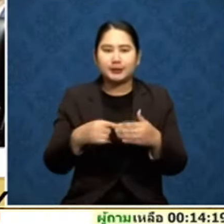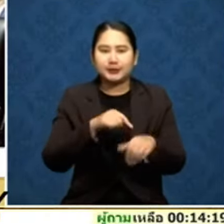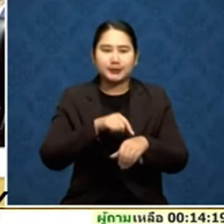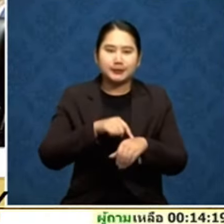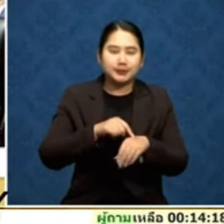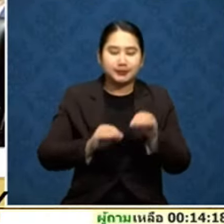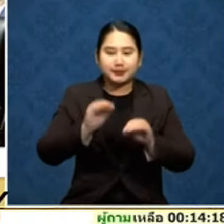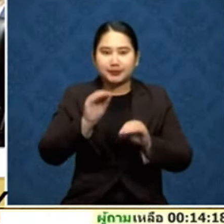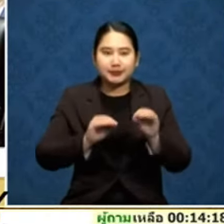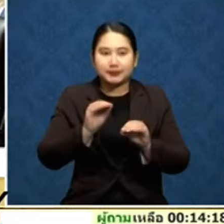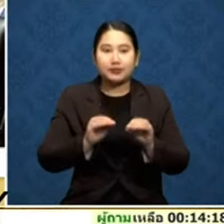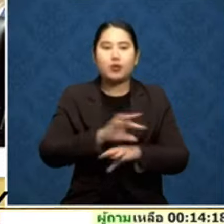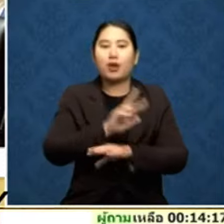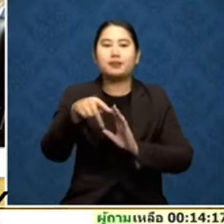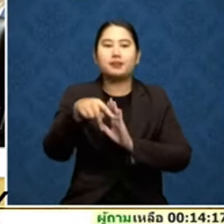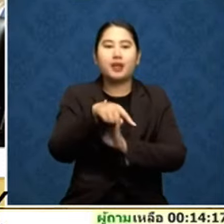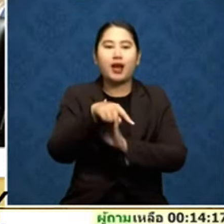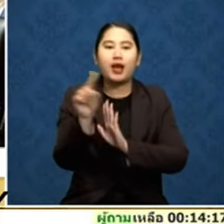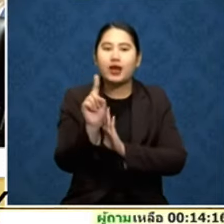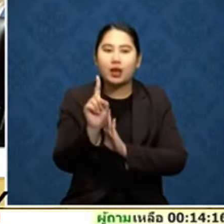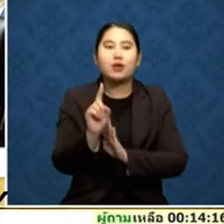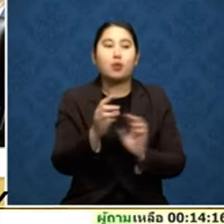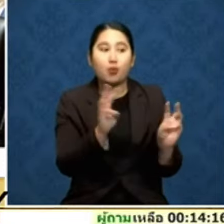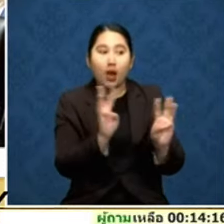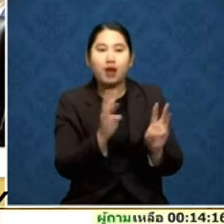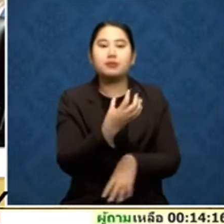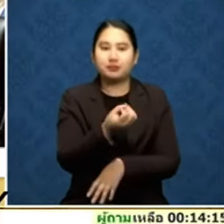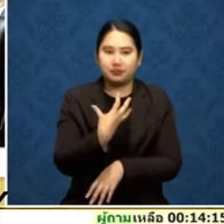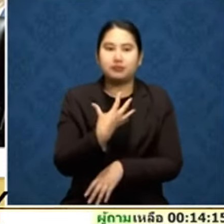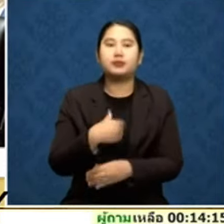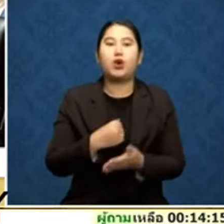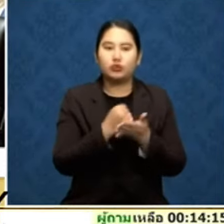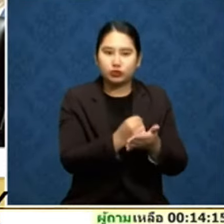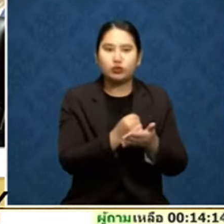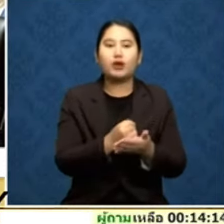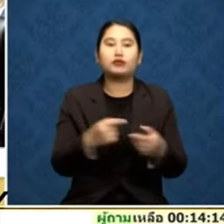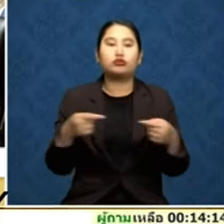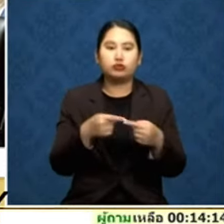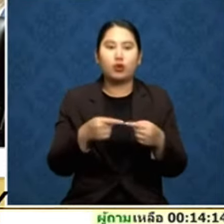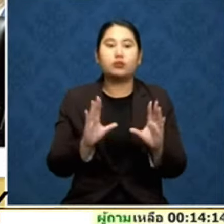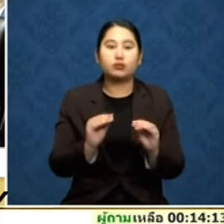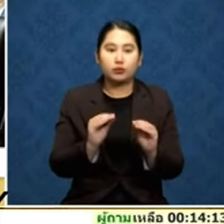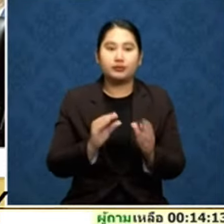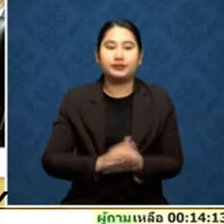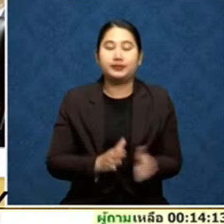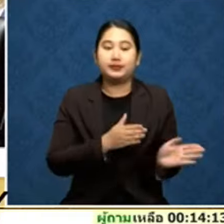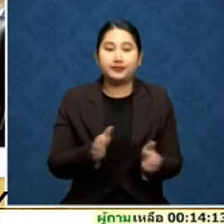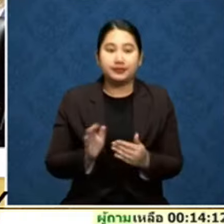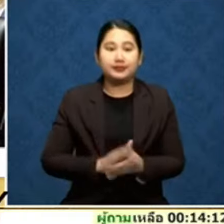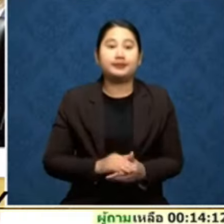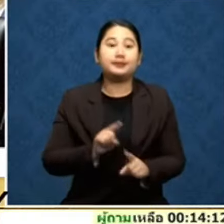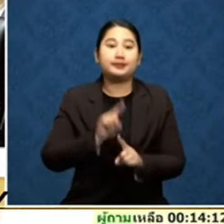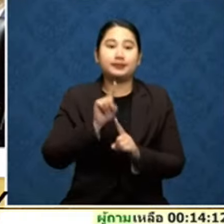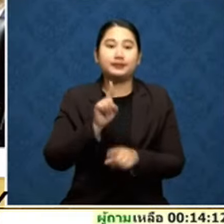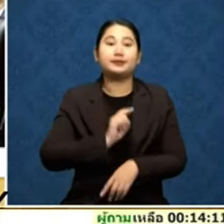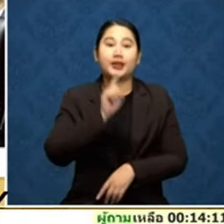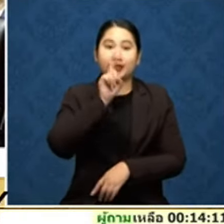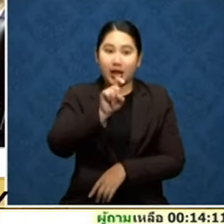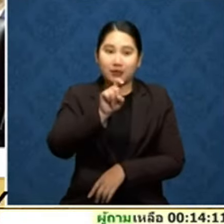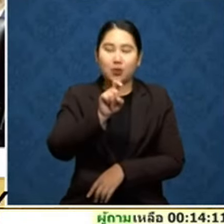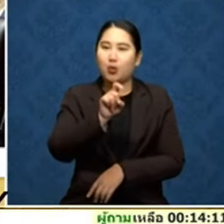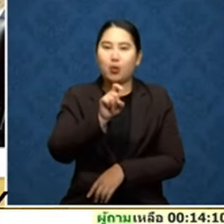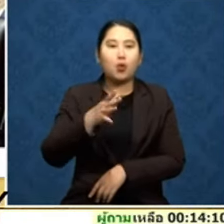านว่างพฤหัสไหนแจ้งเรามาได้เลยเราพร้อมที่จะอำนวยความสะดวกค่ะคำถามแรกค่ะเป็นคำถามที่ฮอตมากสำหรับเ